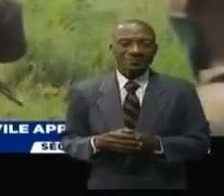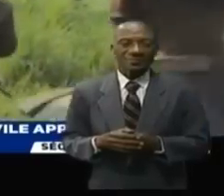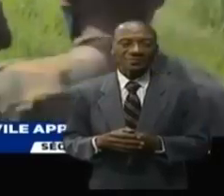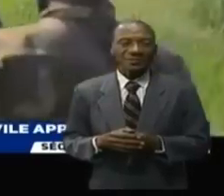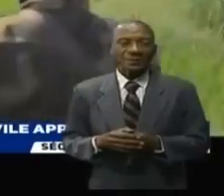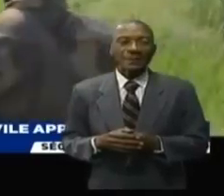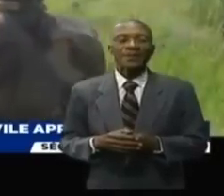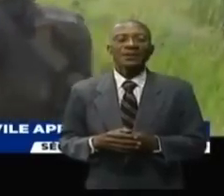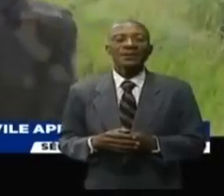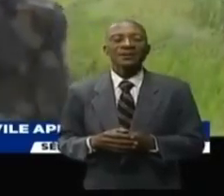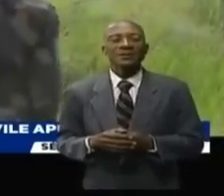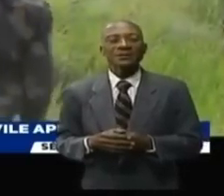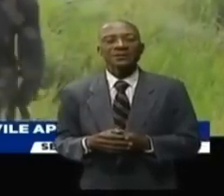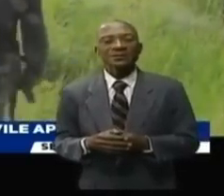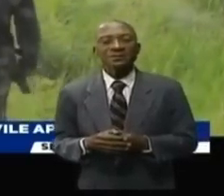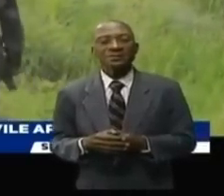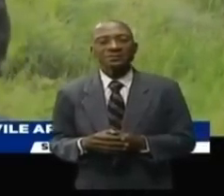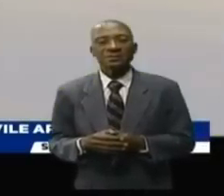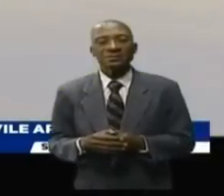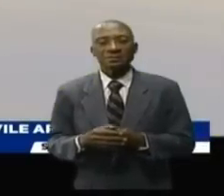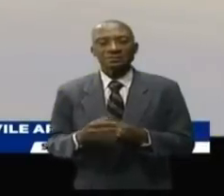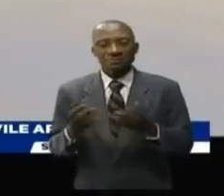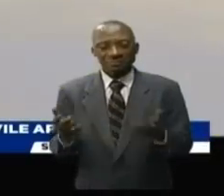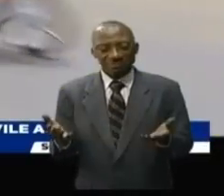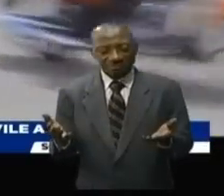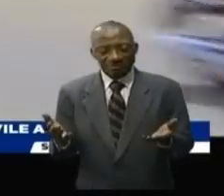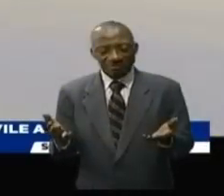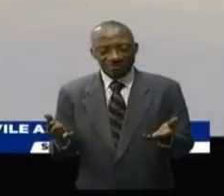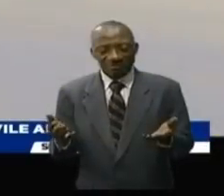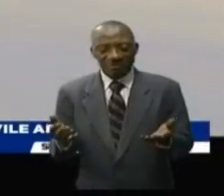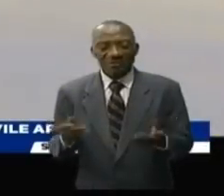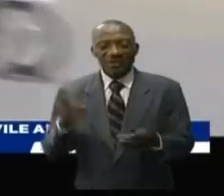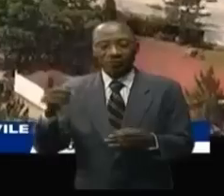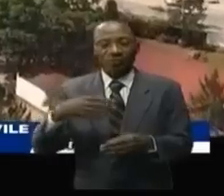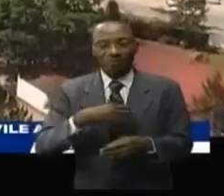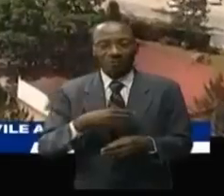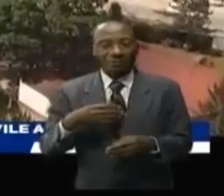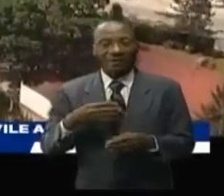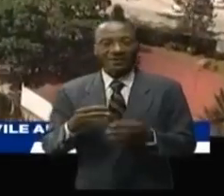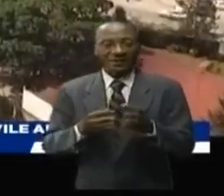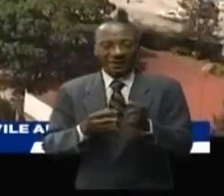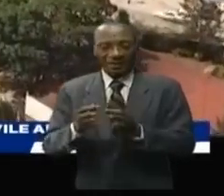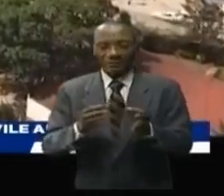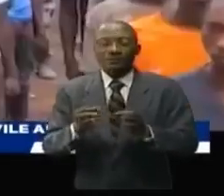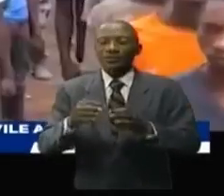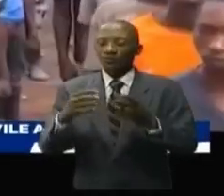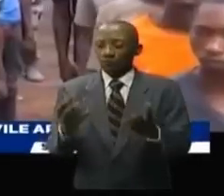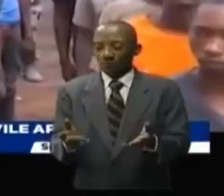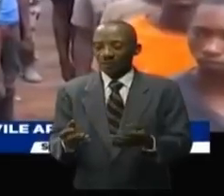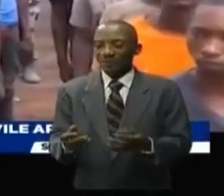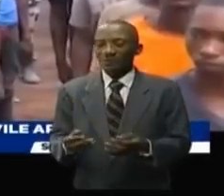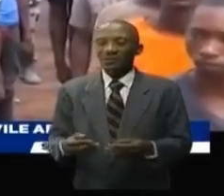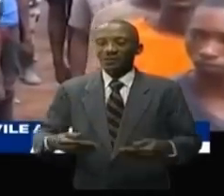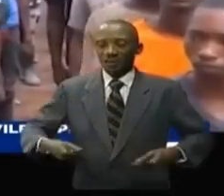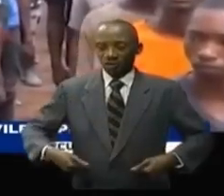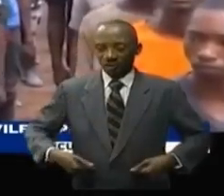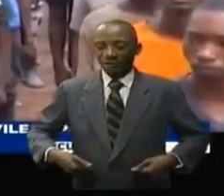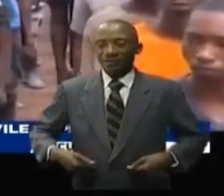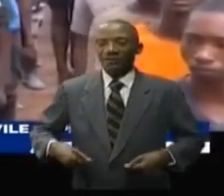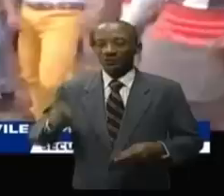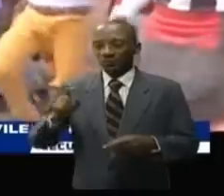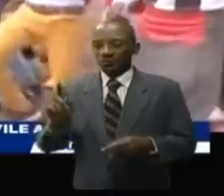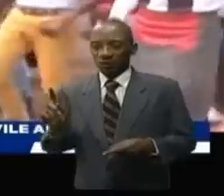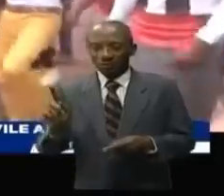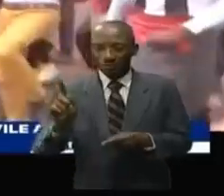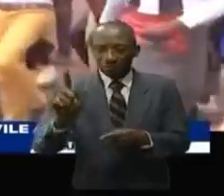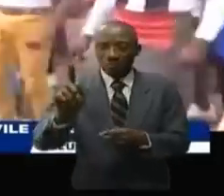en urgence les listes au bureau de recrutement des états-majors de chaque province. Parce